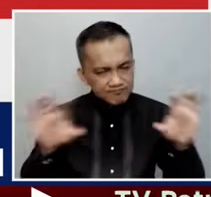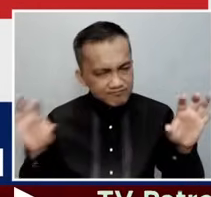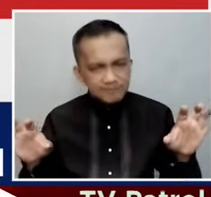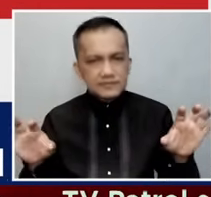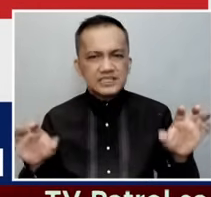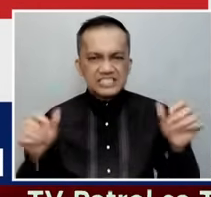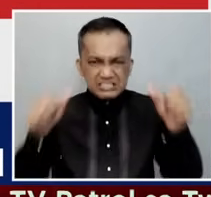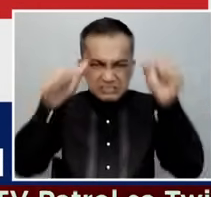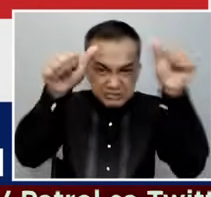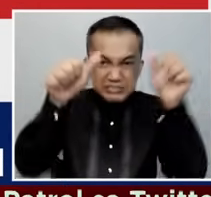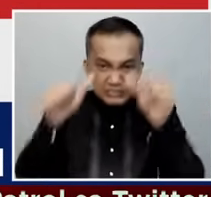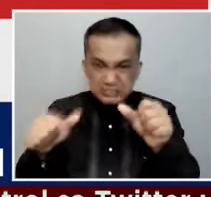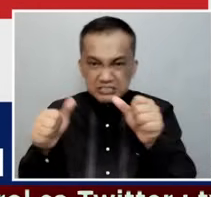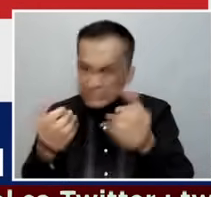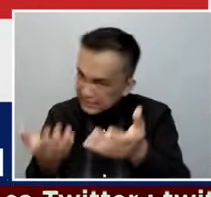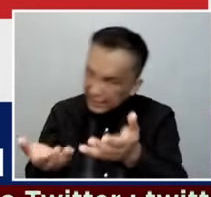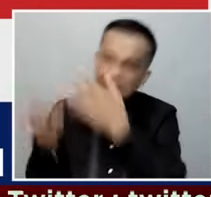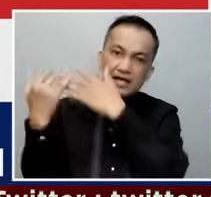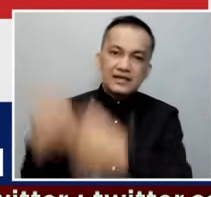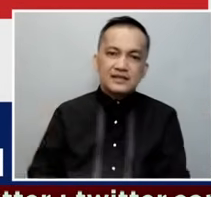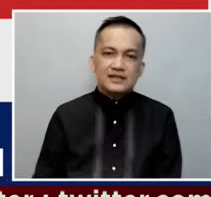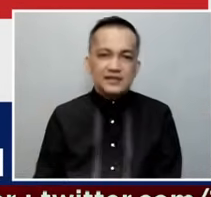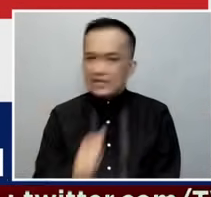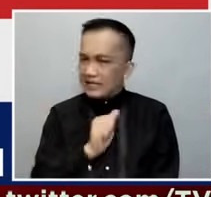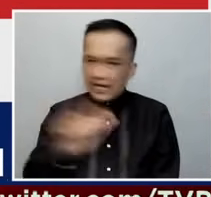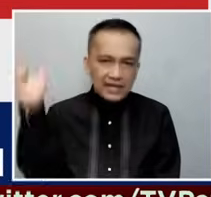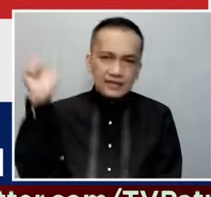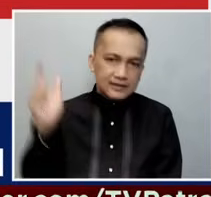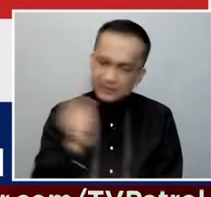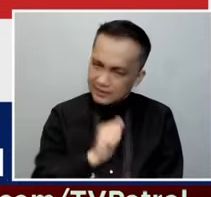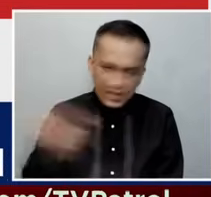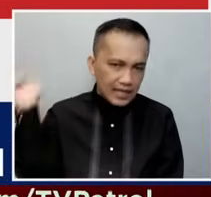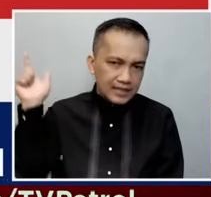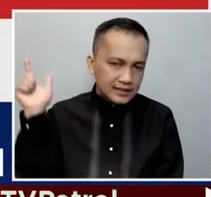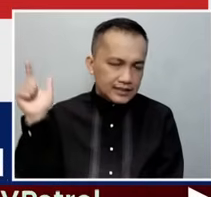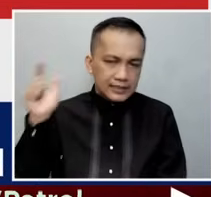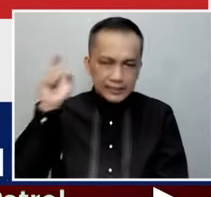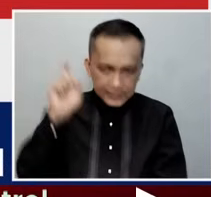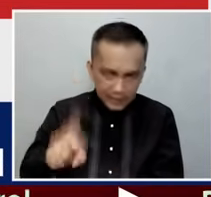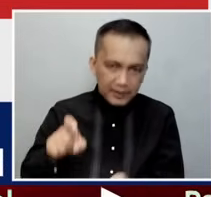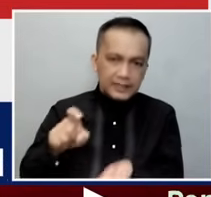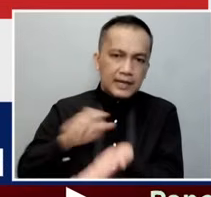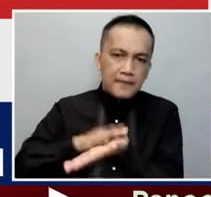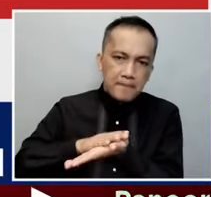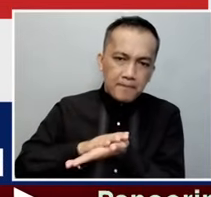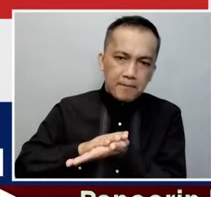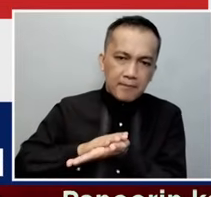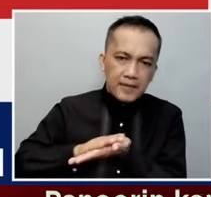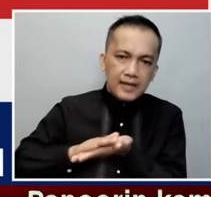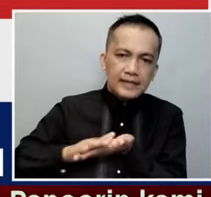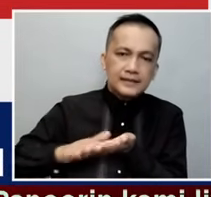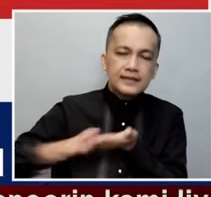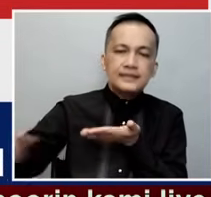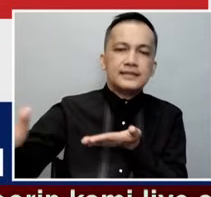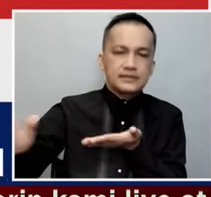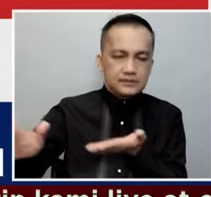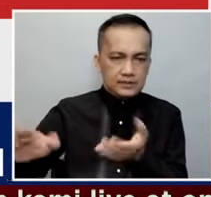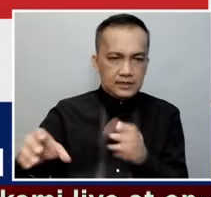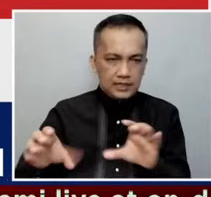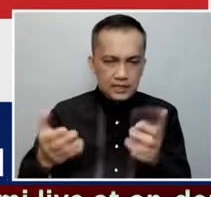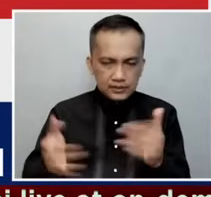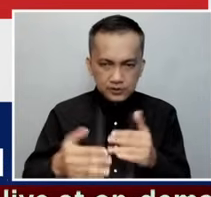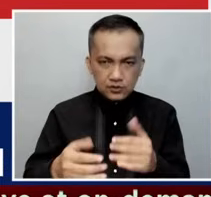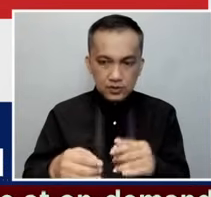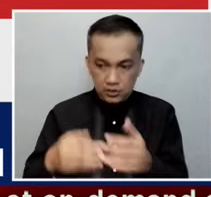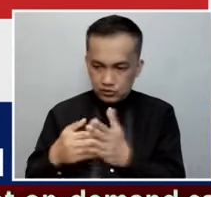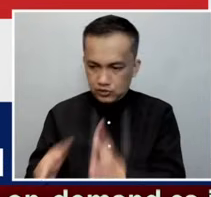nakadikit, kung ano yung mga nakasulat, lahat yon. Dapat malinis ang ating classrooms so that ang attention ng ating mga